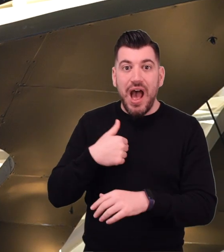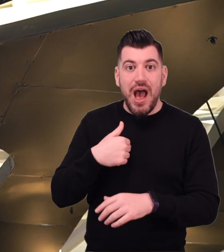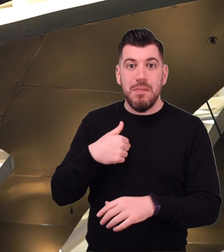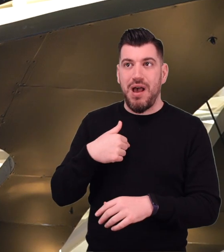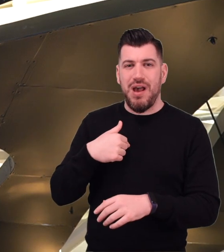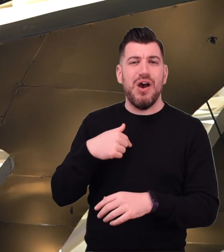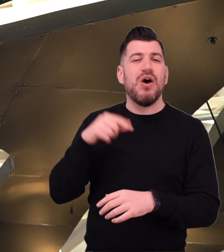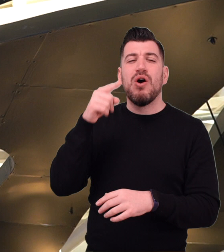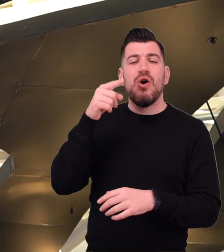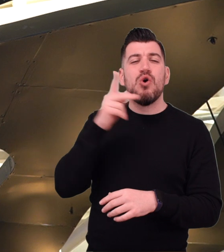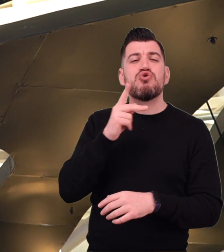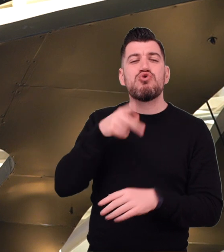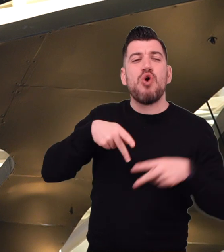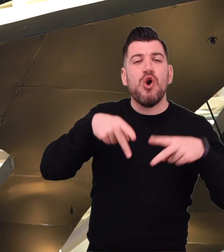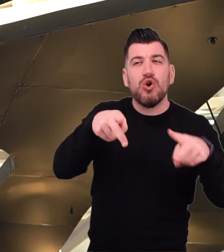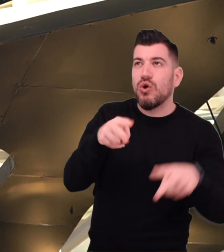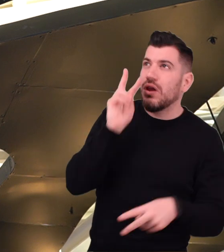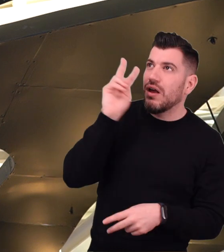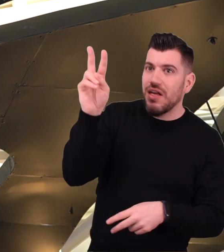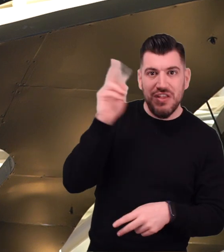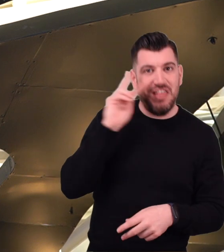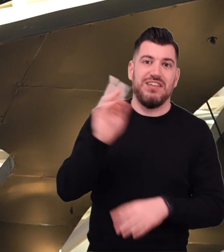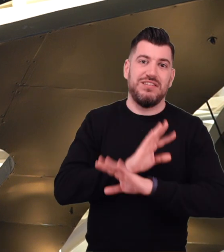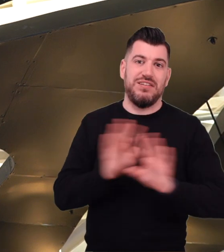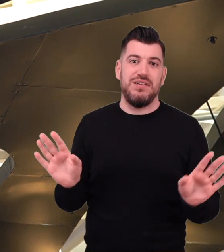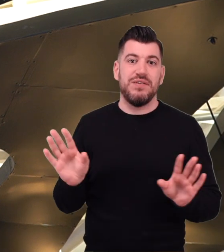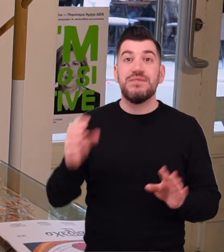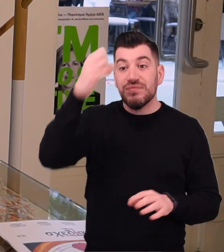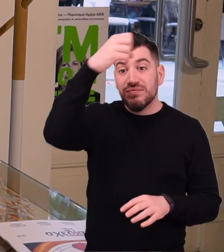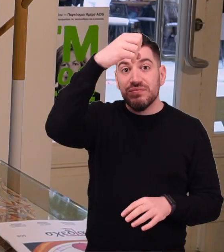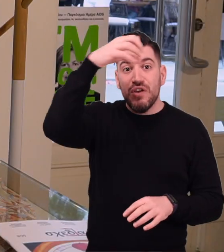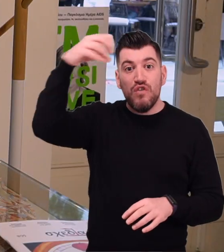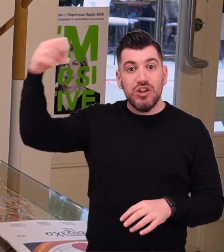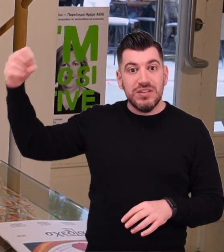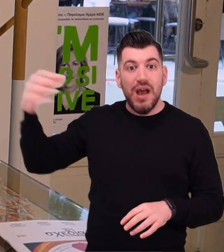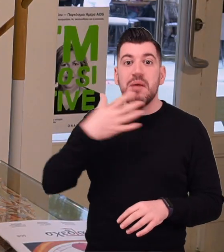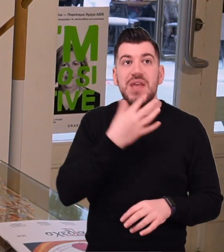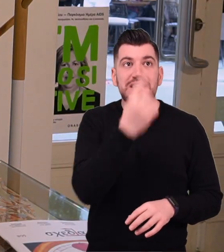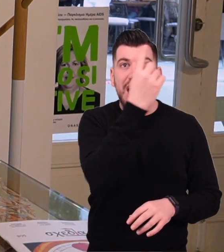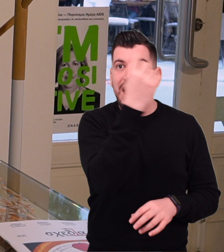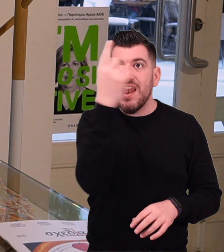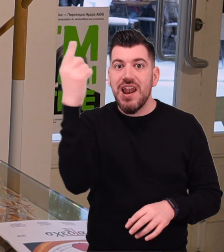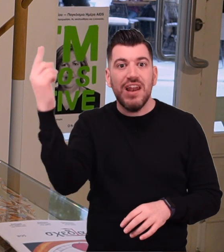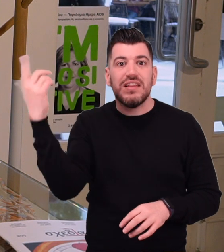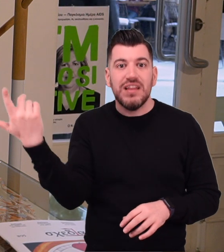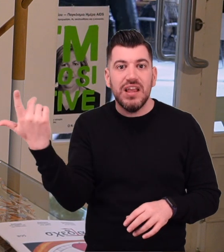αμέσως. Κάθε σπιτάκι, κάθε φωτιστικό είναι και μια ανθρώπινη ιστορία. Είναι ένας